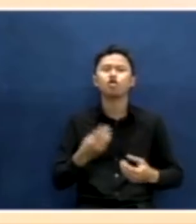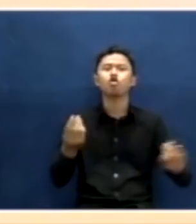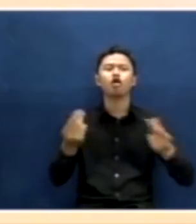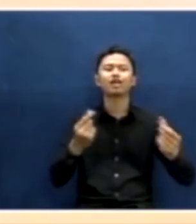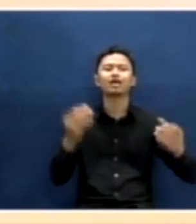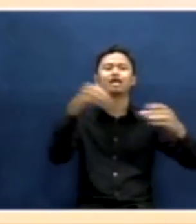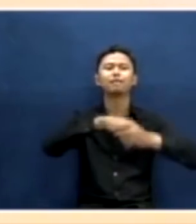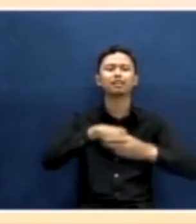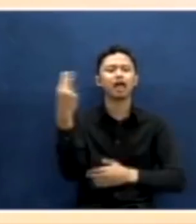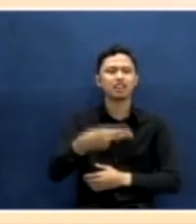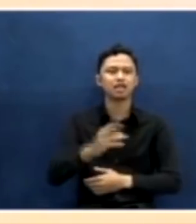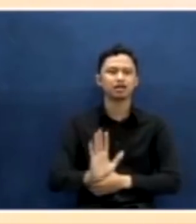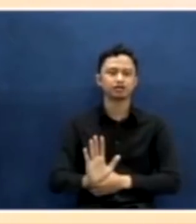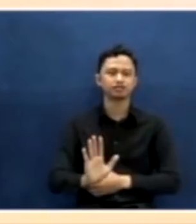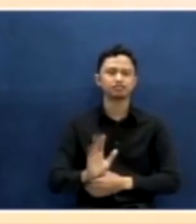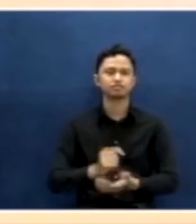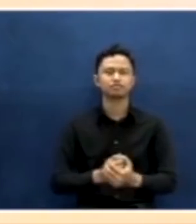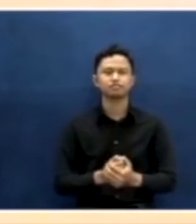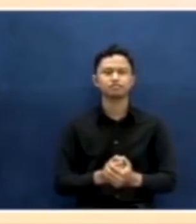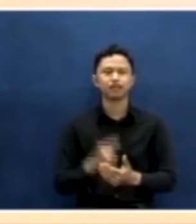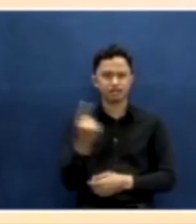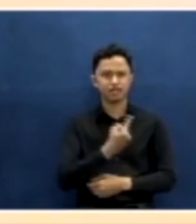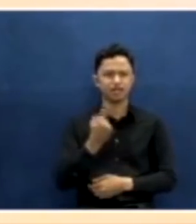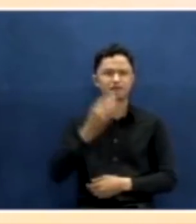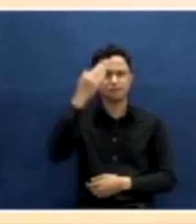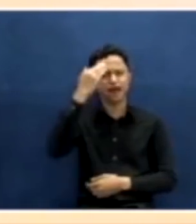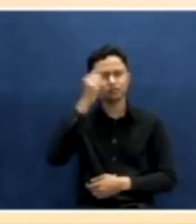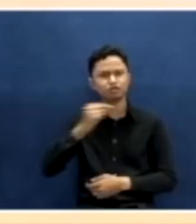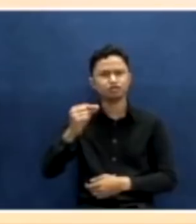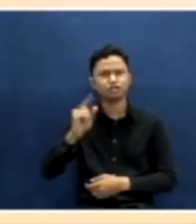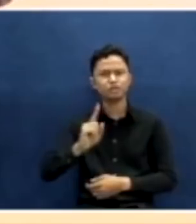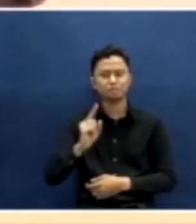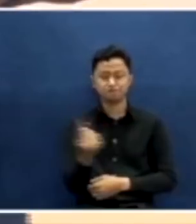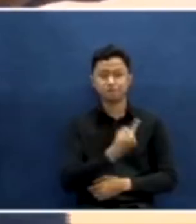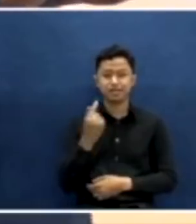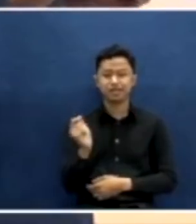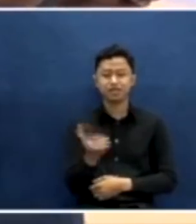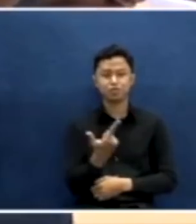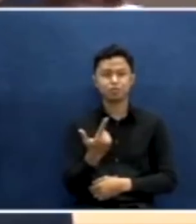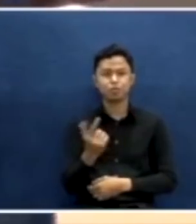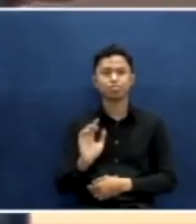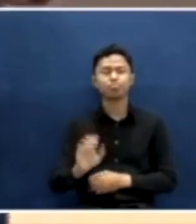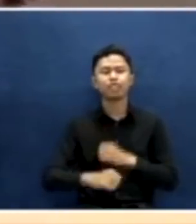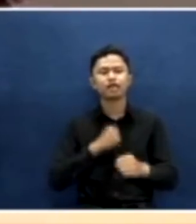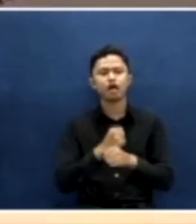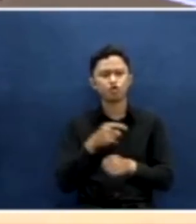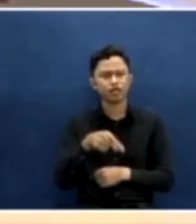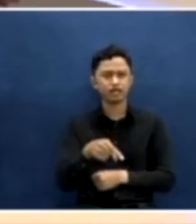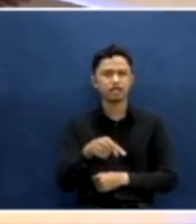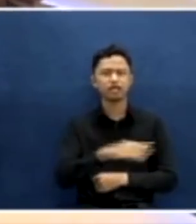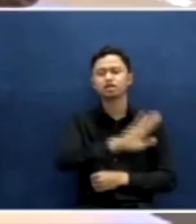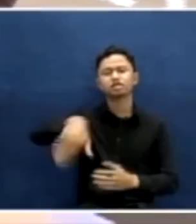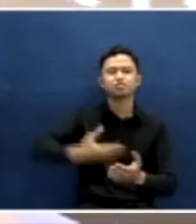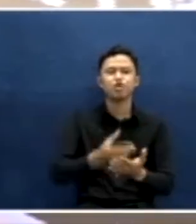Dan inilah yang menjadikan kita memahami betul hari ini kita hidup pada zaman materialistik ketika semua orang itu